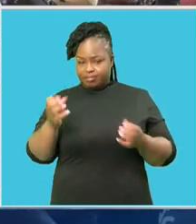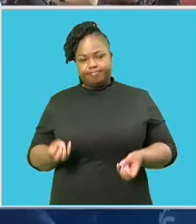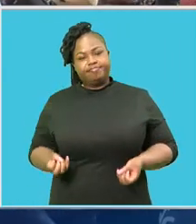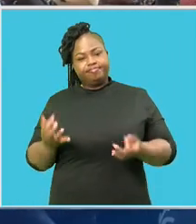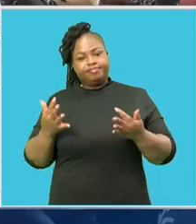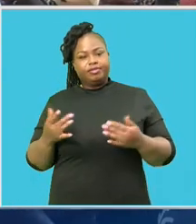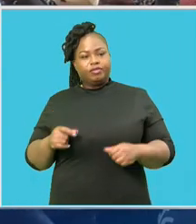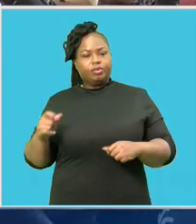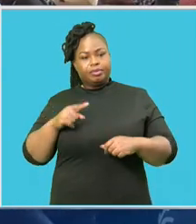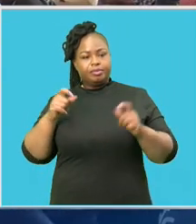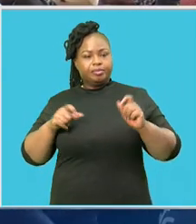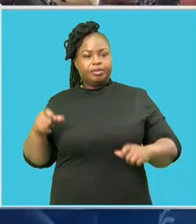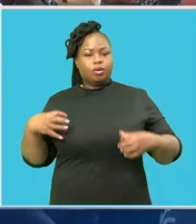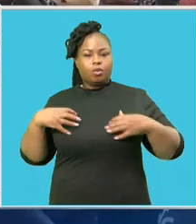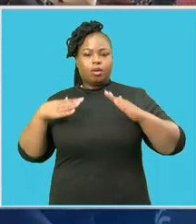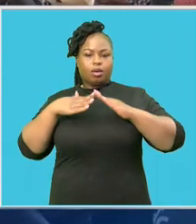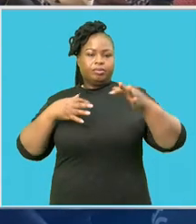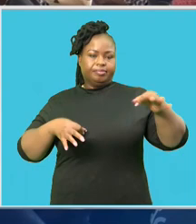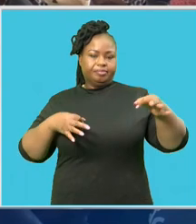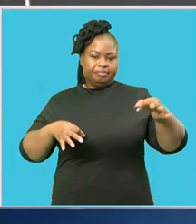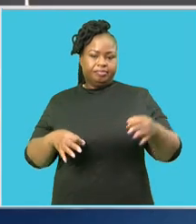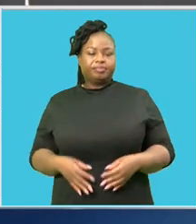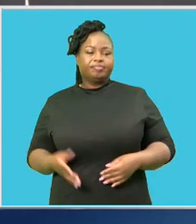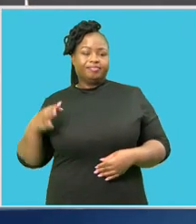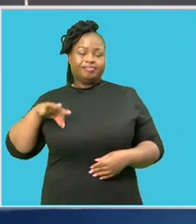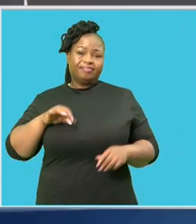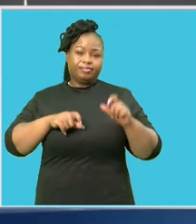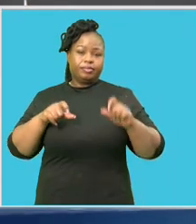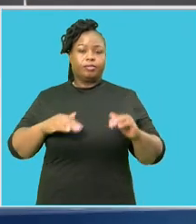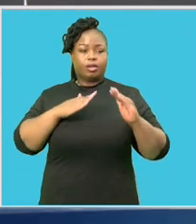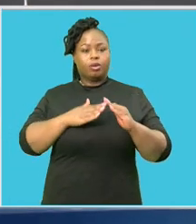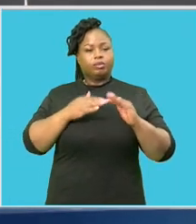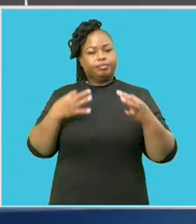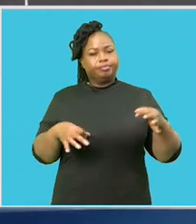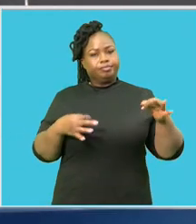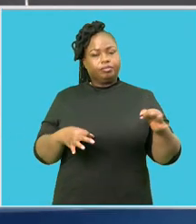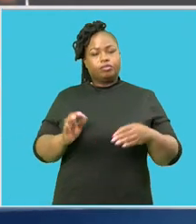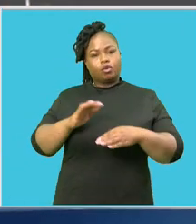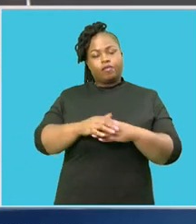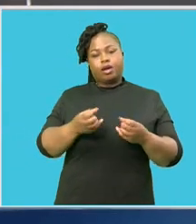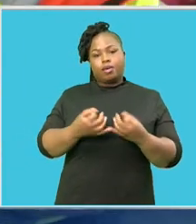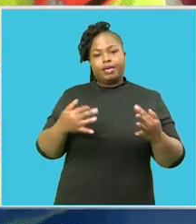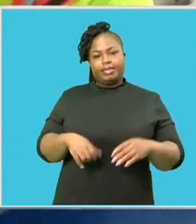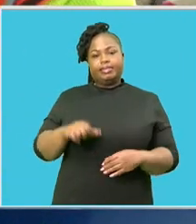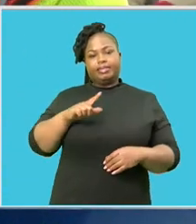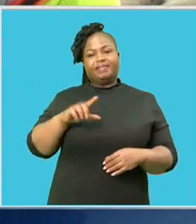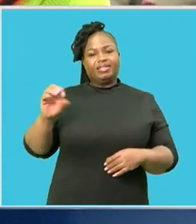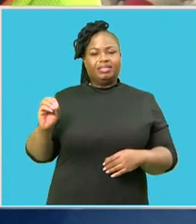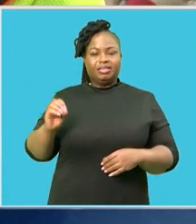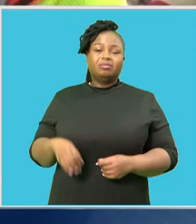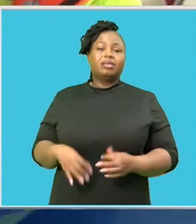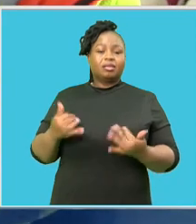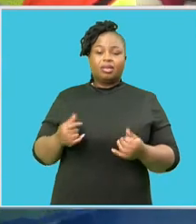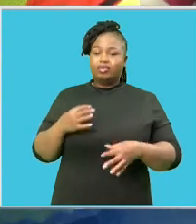labahlali ngamatayitele ezindlu zabo. UMabaso uhlomelise ngamatayitele angaphezu kwamakhulu ayisikhombisa. Echaza kabanzi